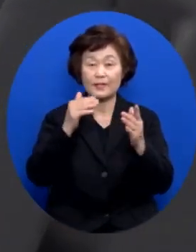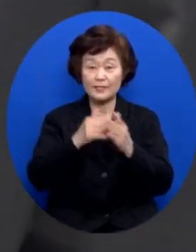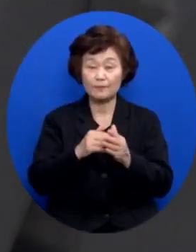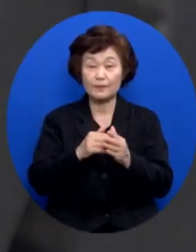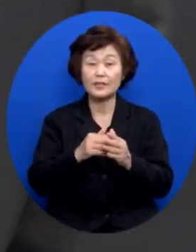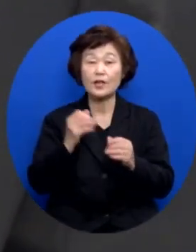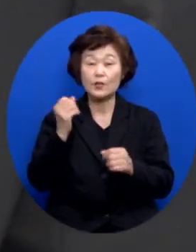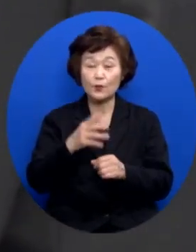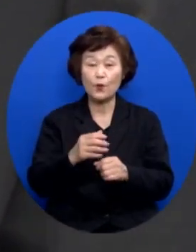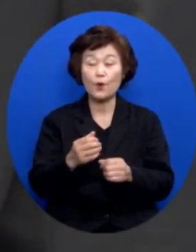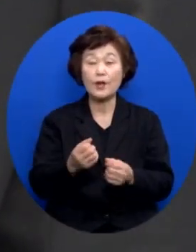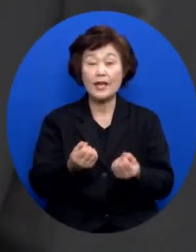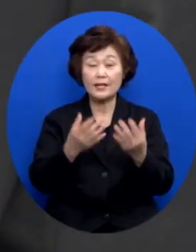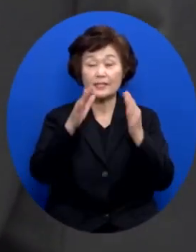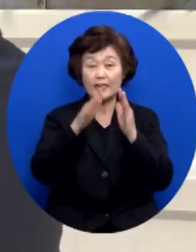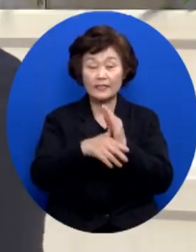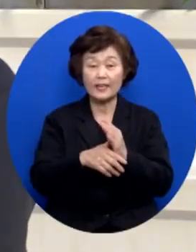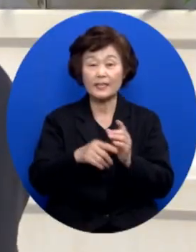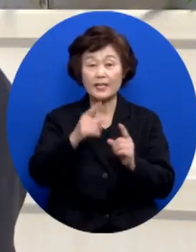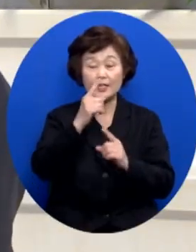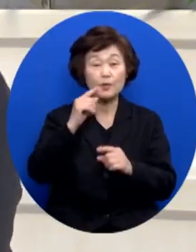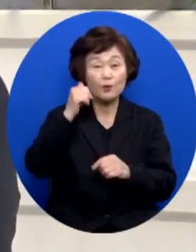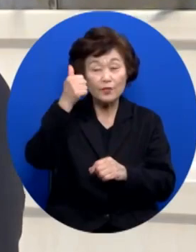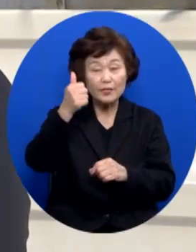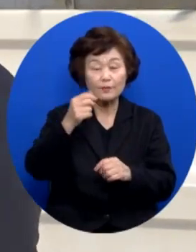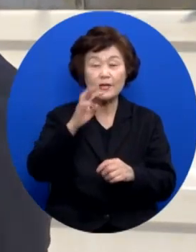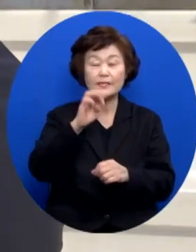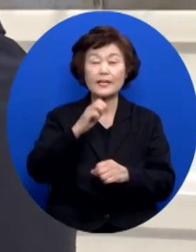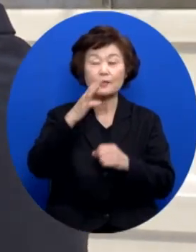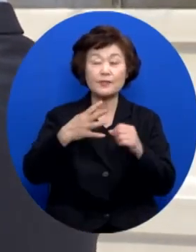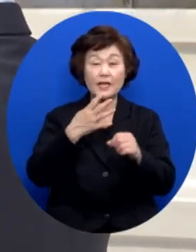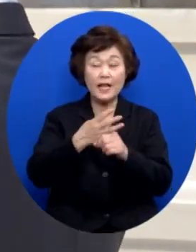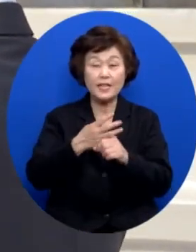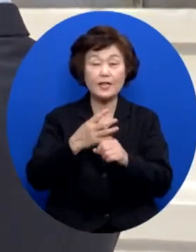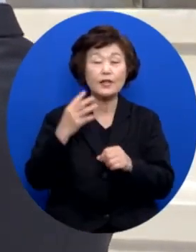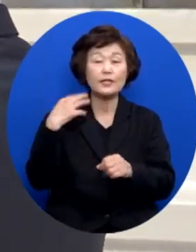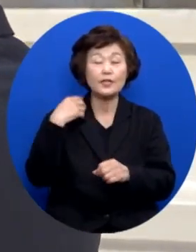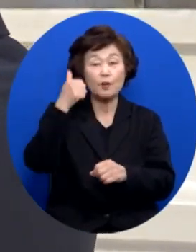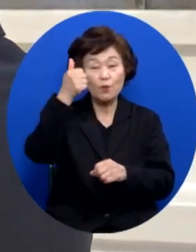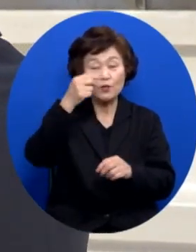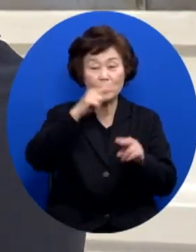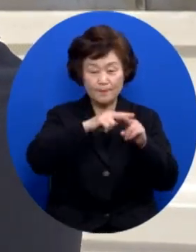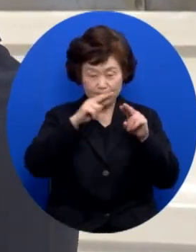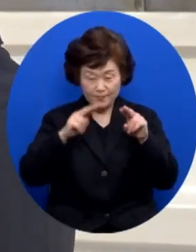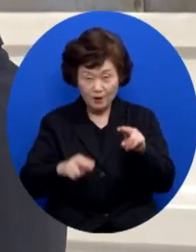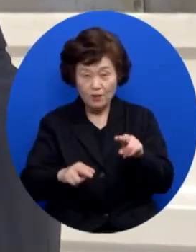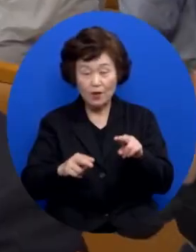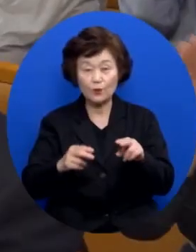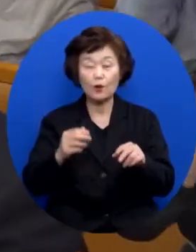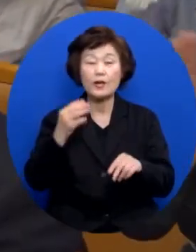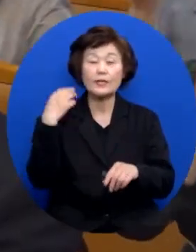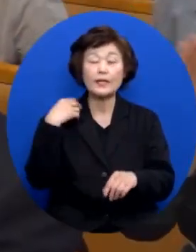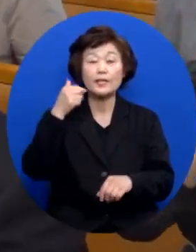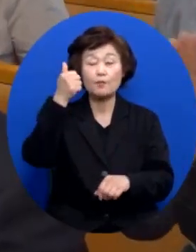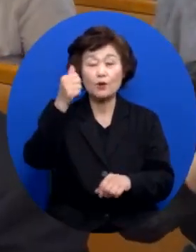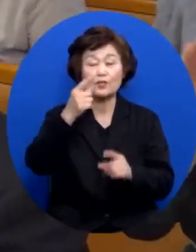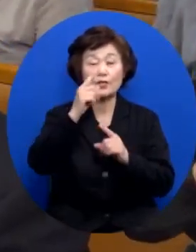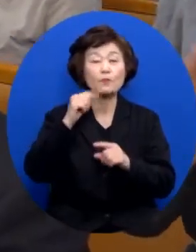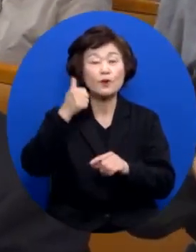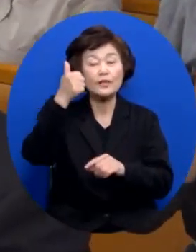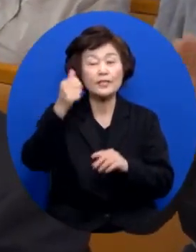이취임식에 이성호 목사가 44년에 목회를 마치고 임했으며 민 목사로 이용희 목사 가